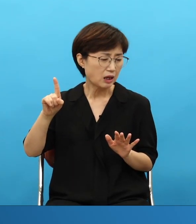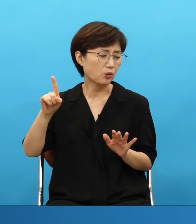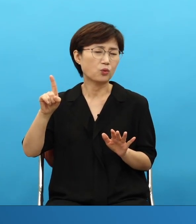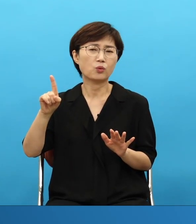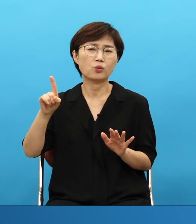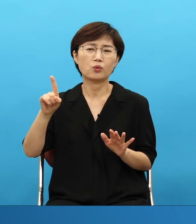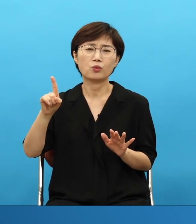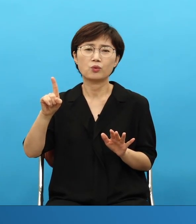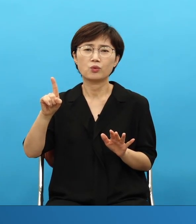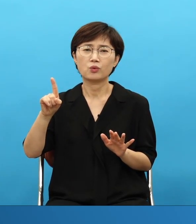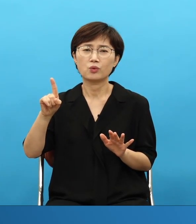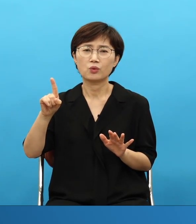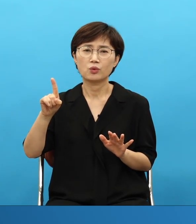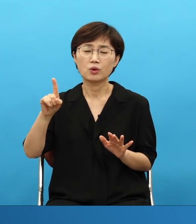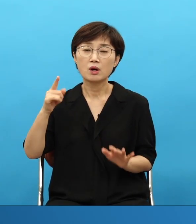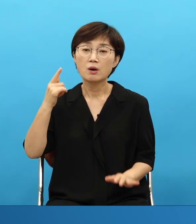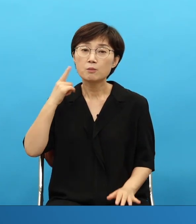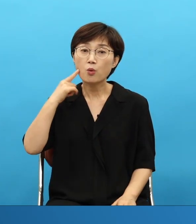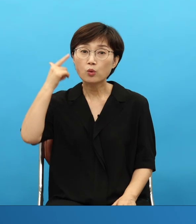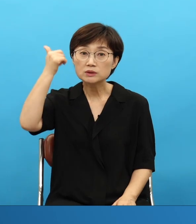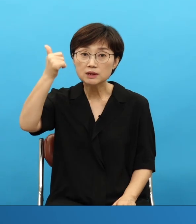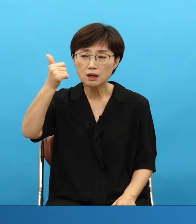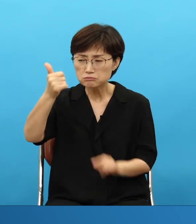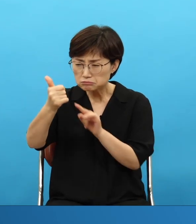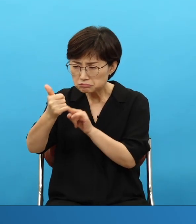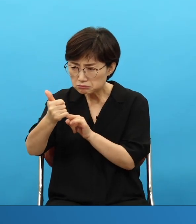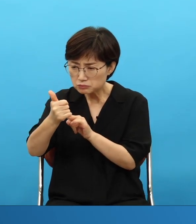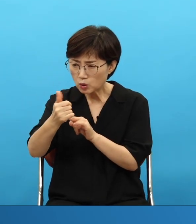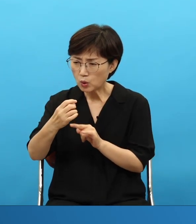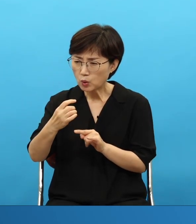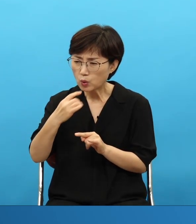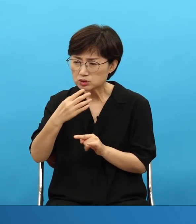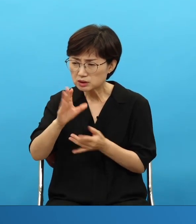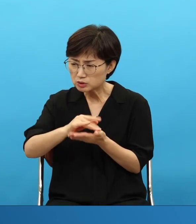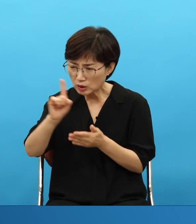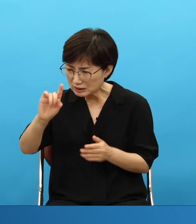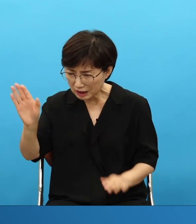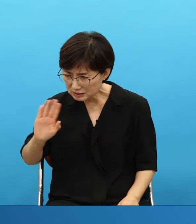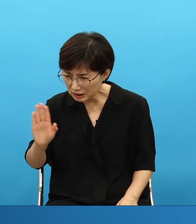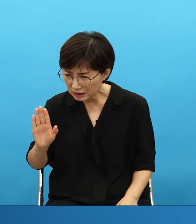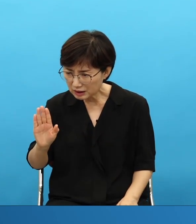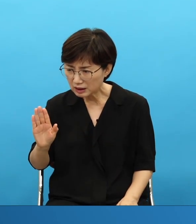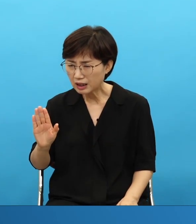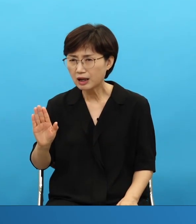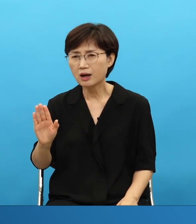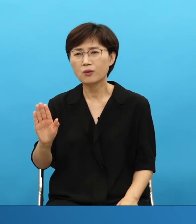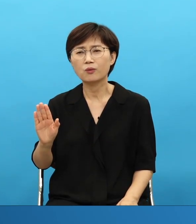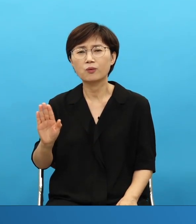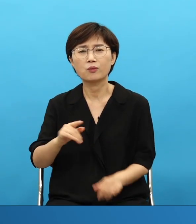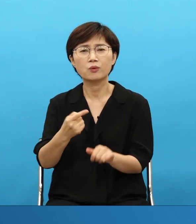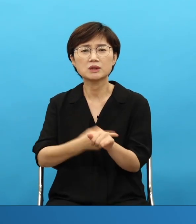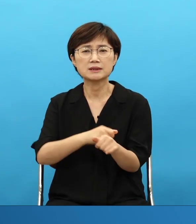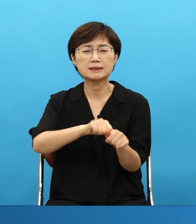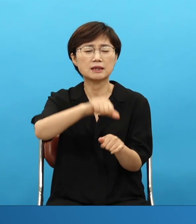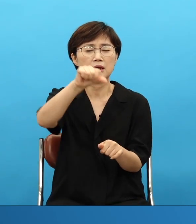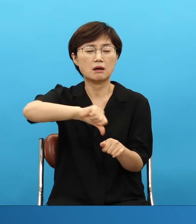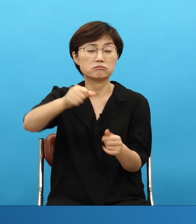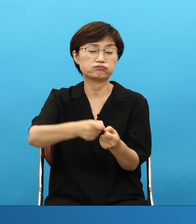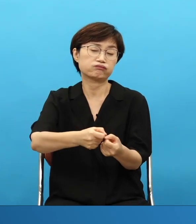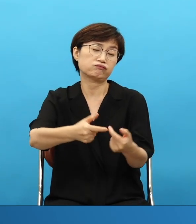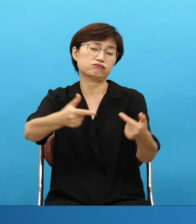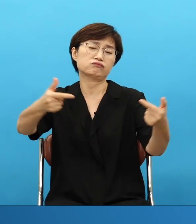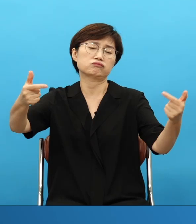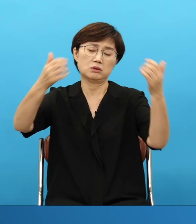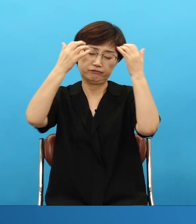sad. 목사님들이 놓쳐. The pastors are losing hold of this. 그러니까 교회가 안 돼. 재앙이 임하도록 만들어요. So the disaster is about to